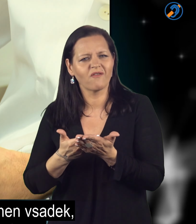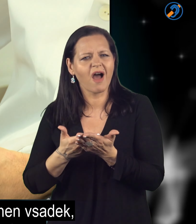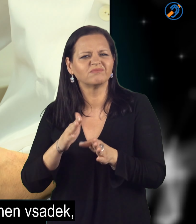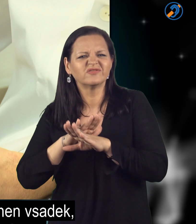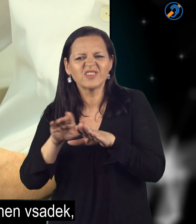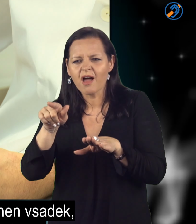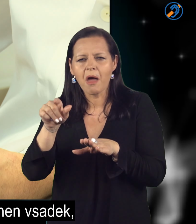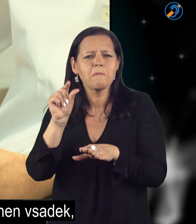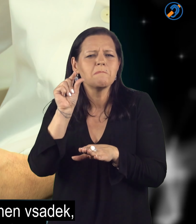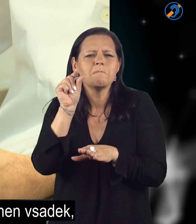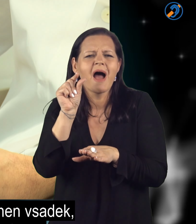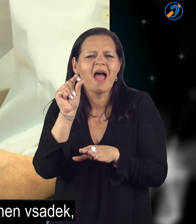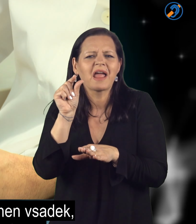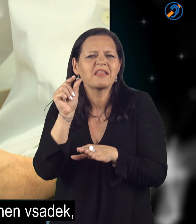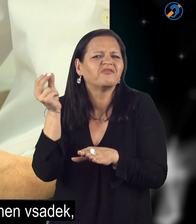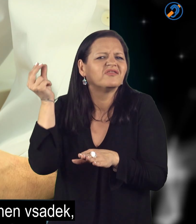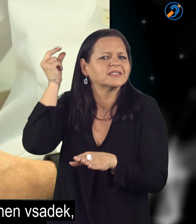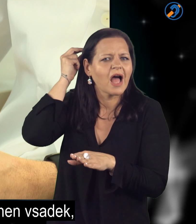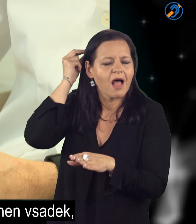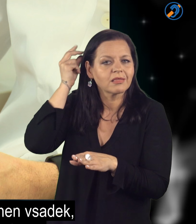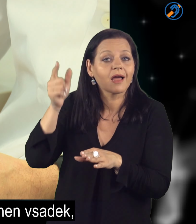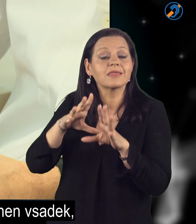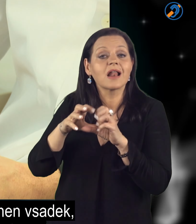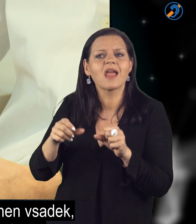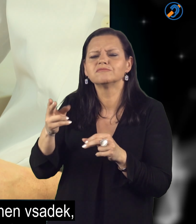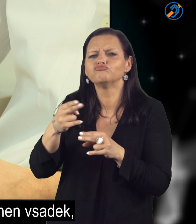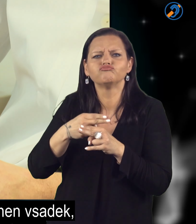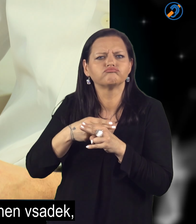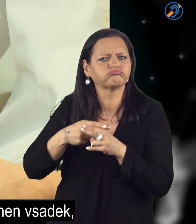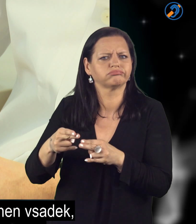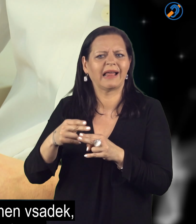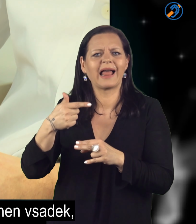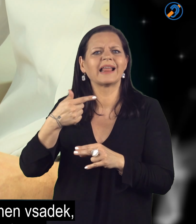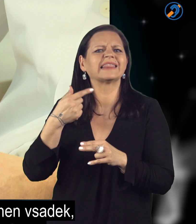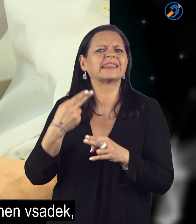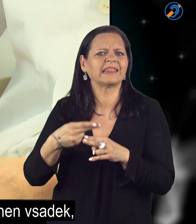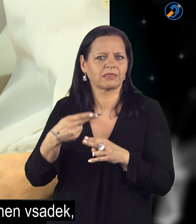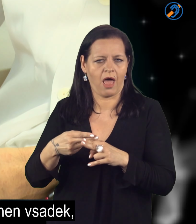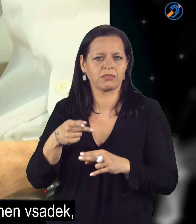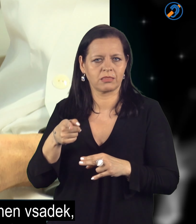Osnova vsega je majhen vsadek, narejen iz čistega titana.